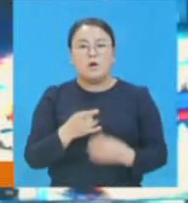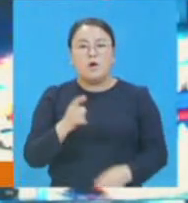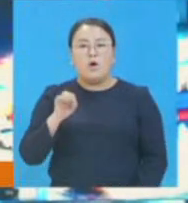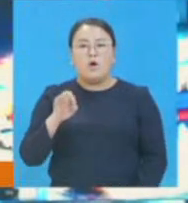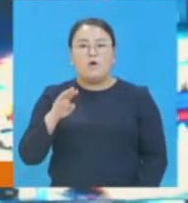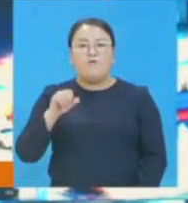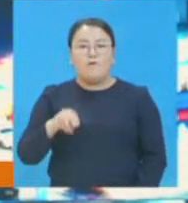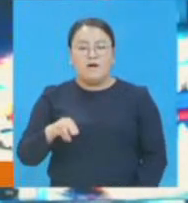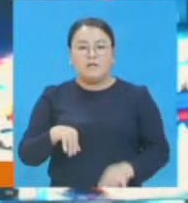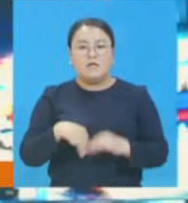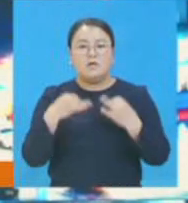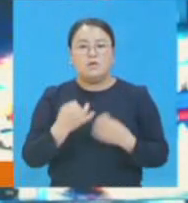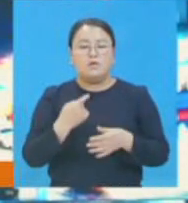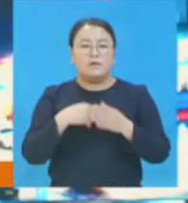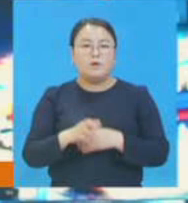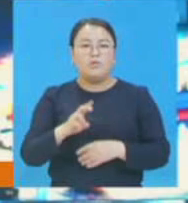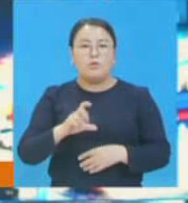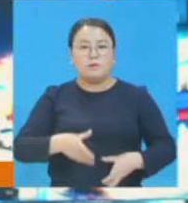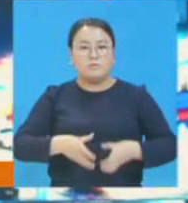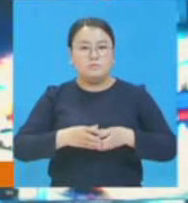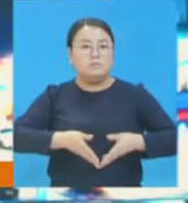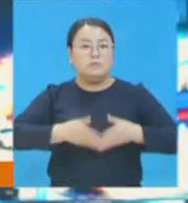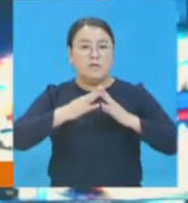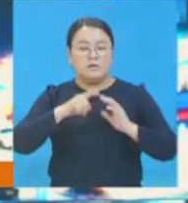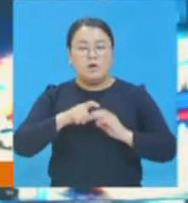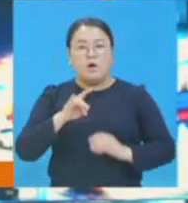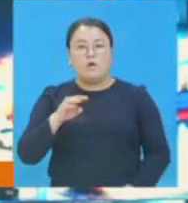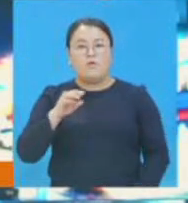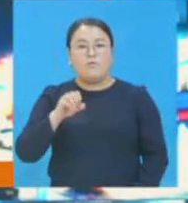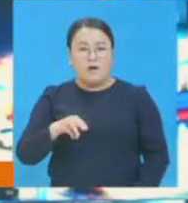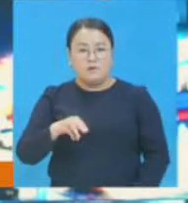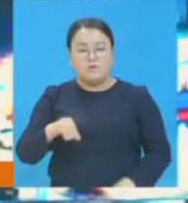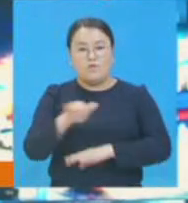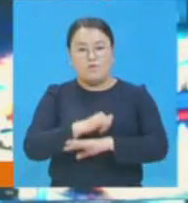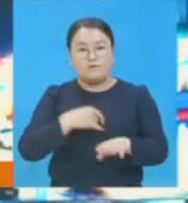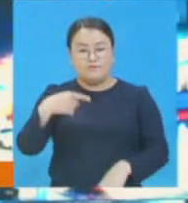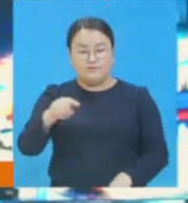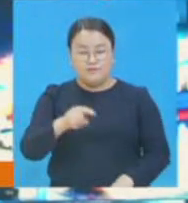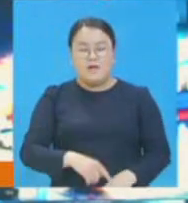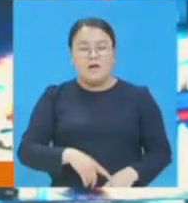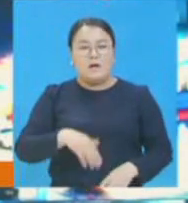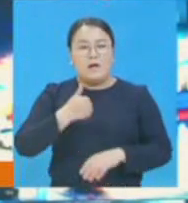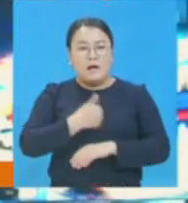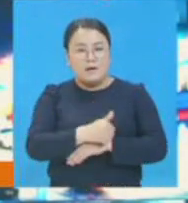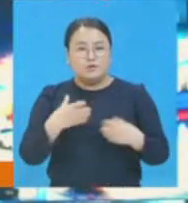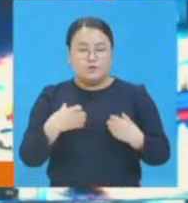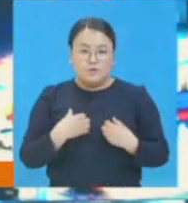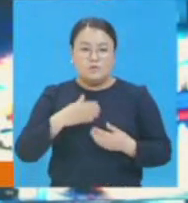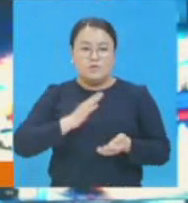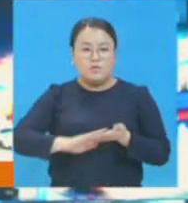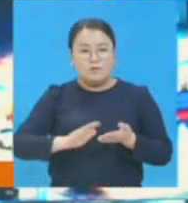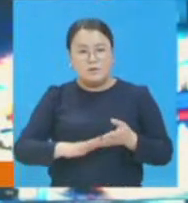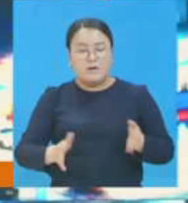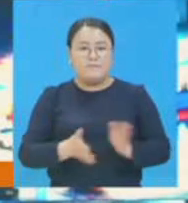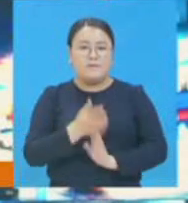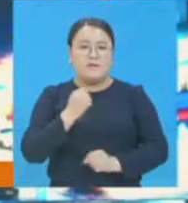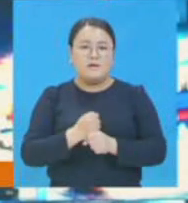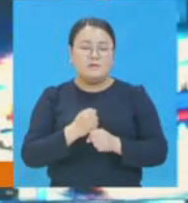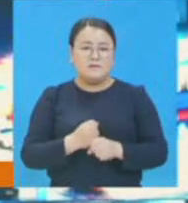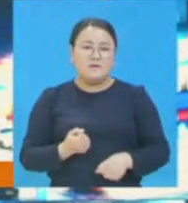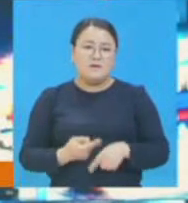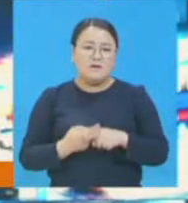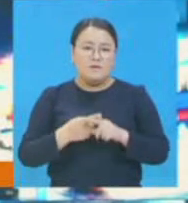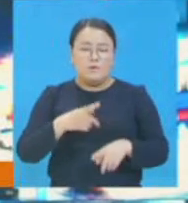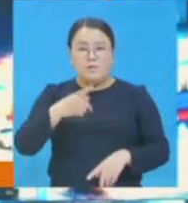Хорватын парламентын бүлгийг байгуулсан байна. Энэ хүрээнд Хорват улстай гадаад худалдаа болон аялжуулчлалын салбарын хамтын ажиллагааг үргэлжүүлэхэд Монгол